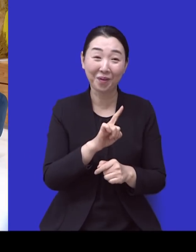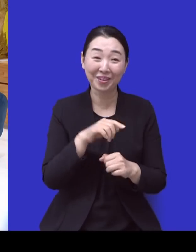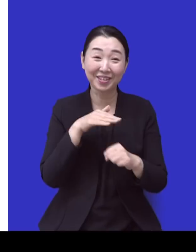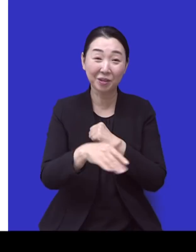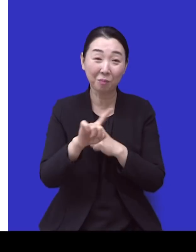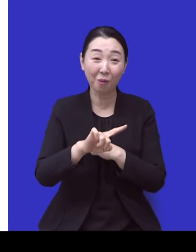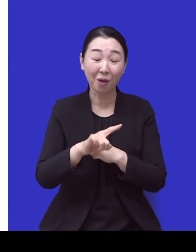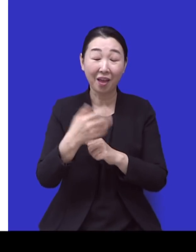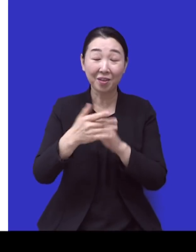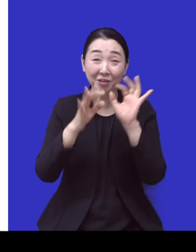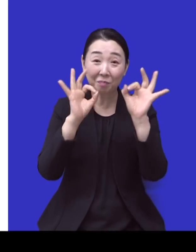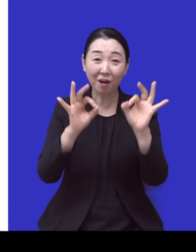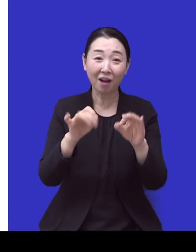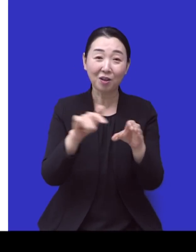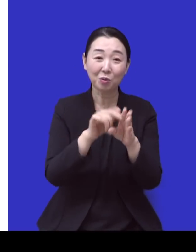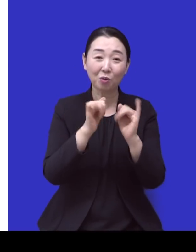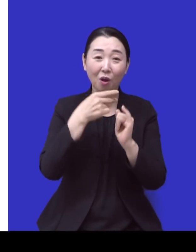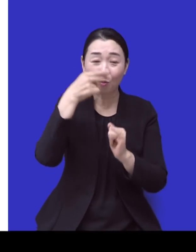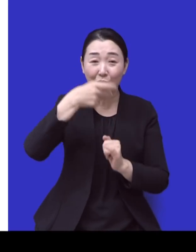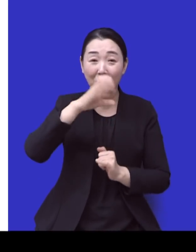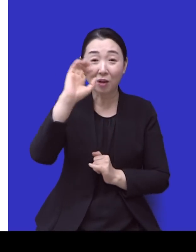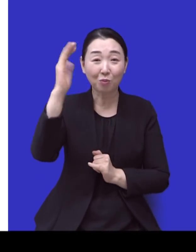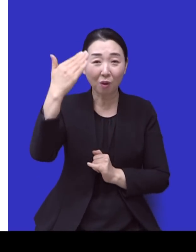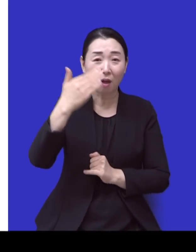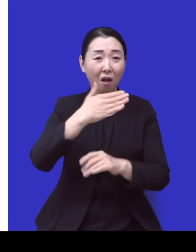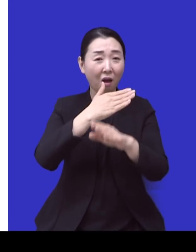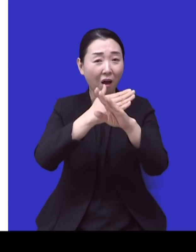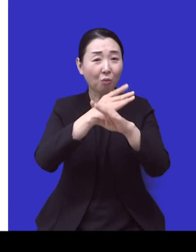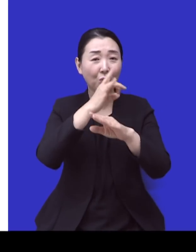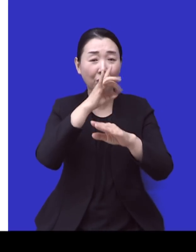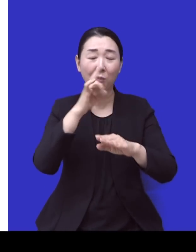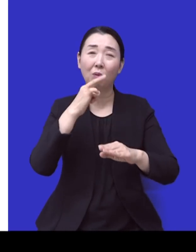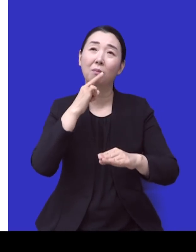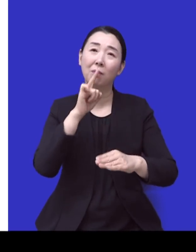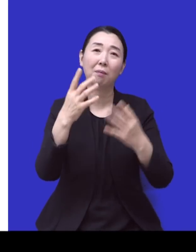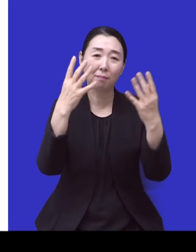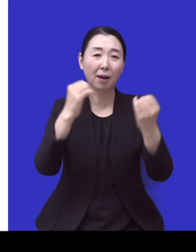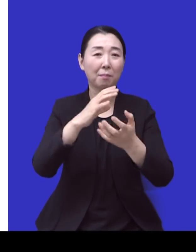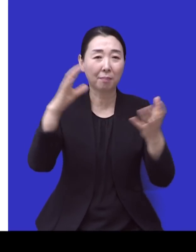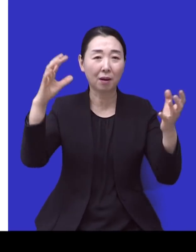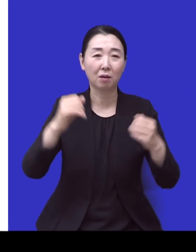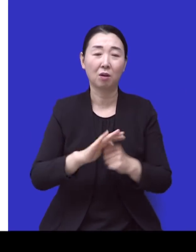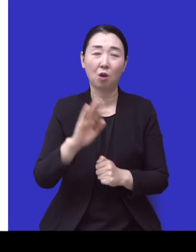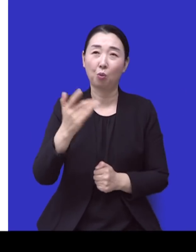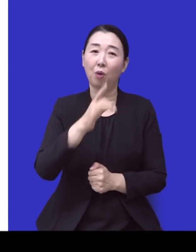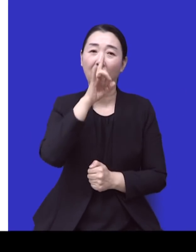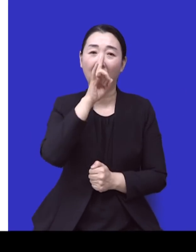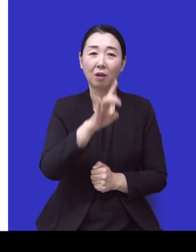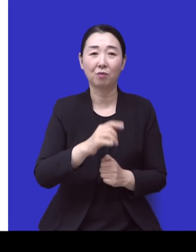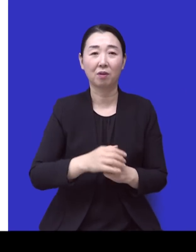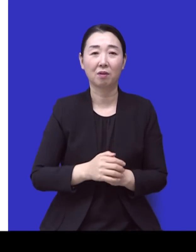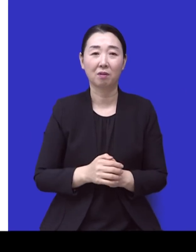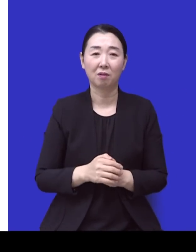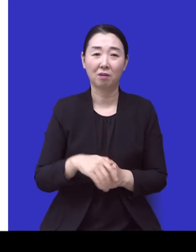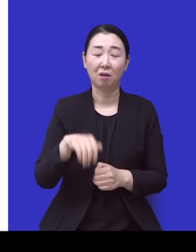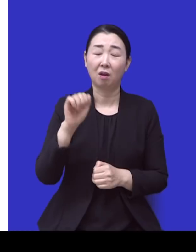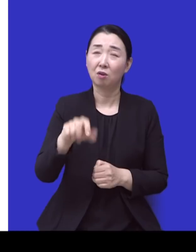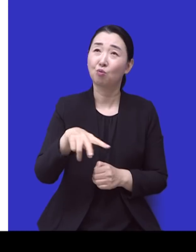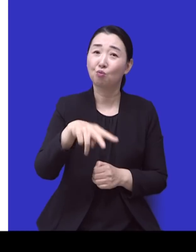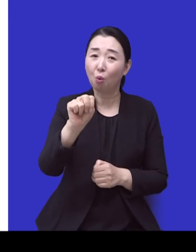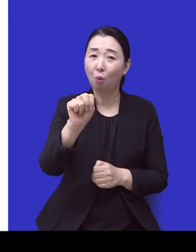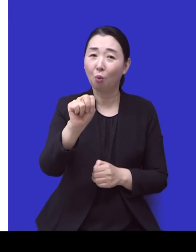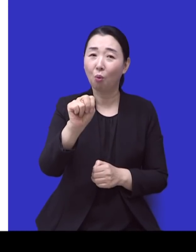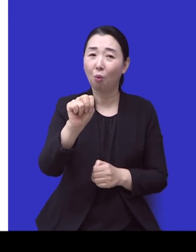거야? 기독교에는 술을 마셔도 되냐? 마시면 안 되냐? 참 많은 말들이 있죠. 된다, 안 된다? yes or